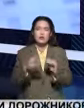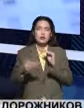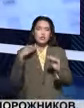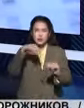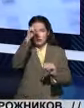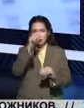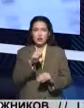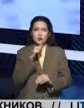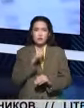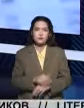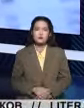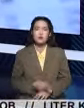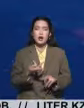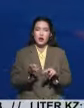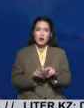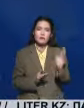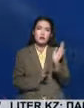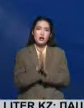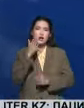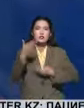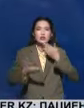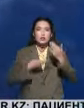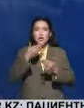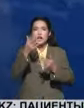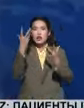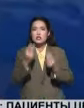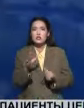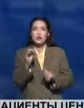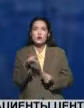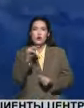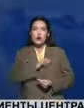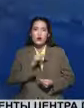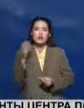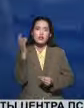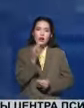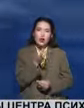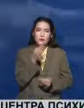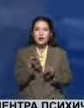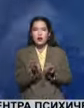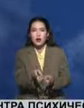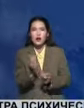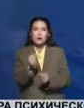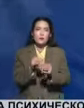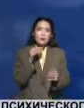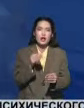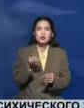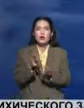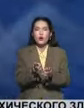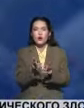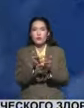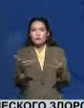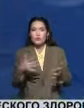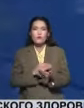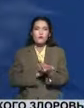предыдущем месяце. При этом растет спрос на сезонные профессии, такие как операторы котельных, машинисты котельных и